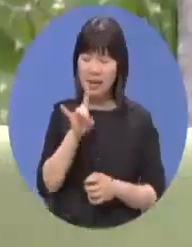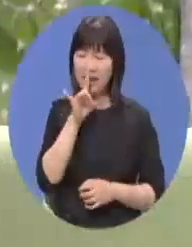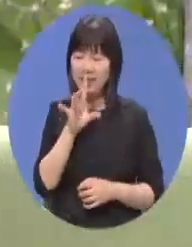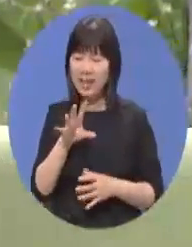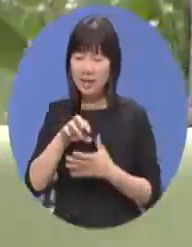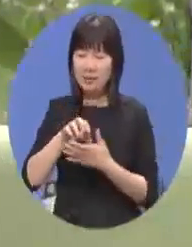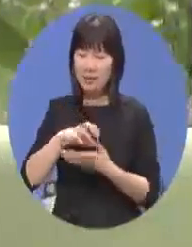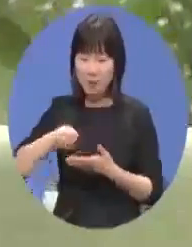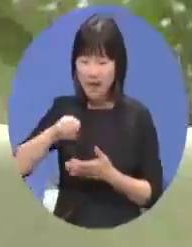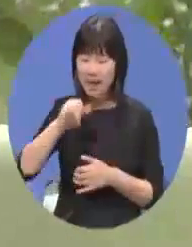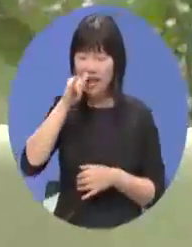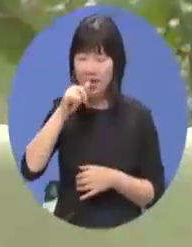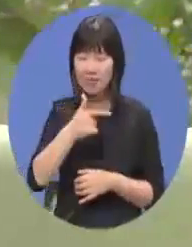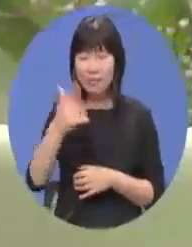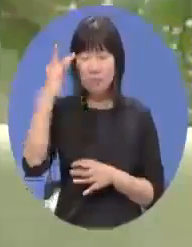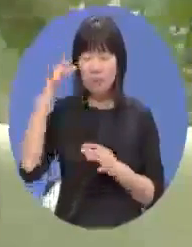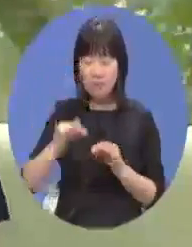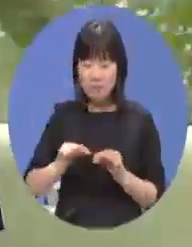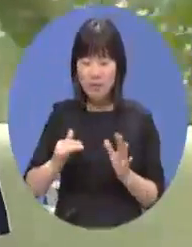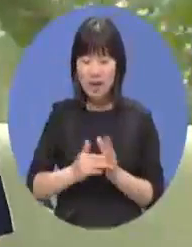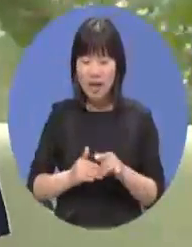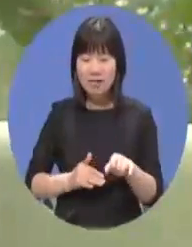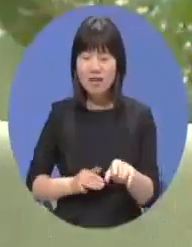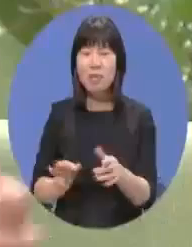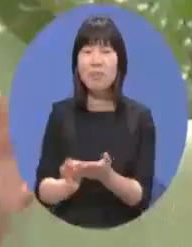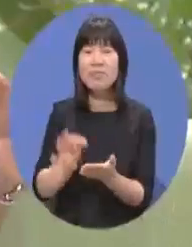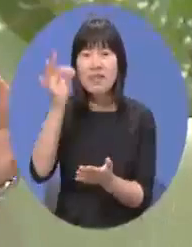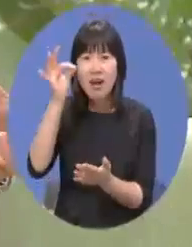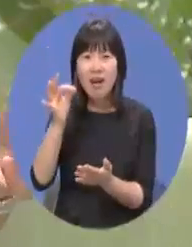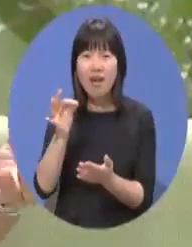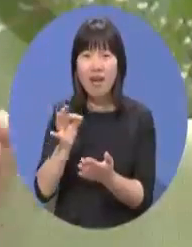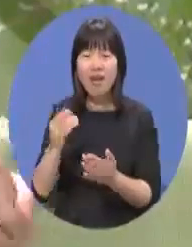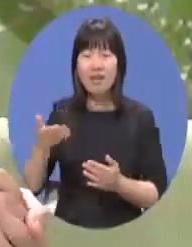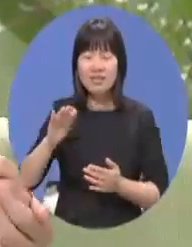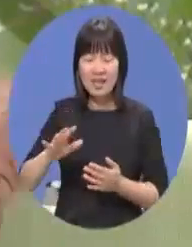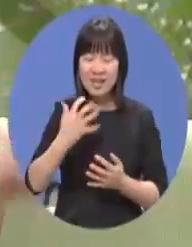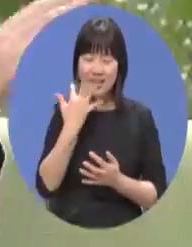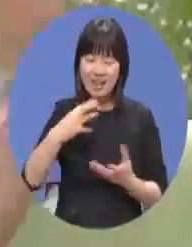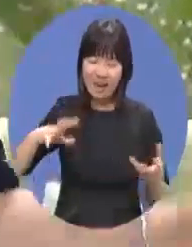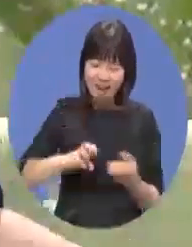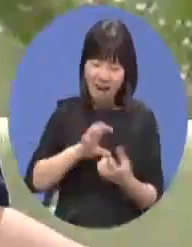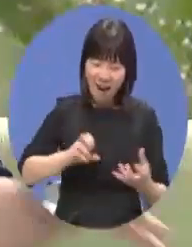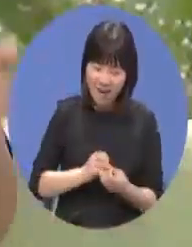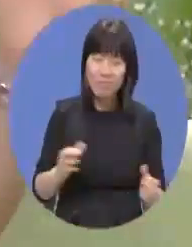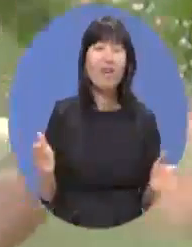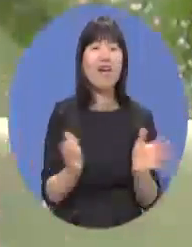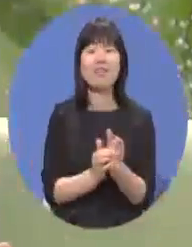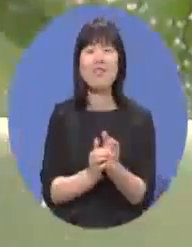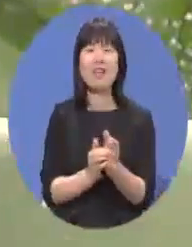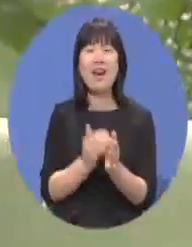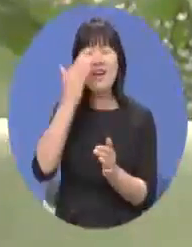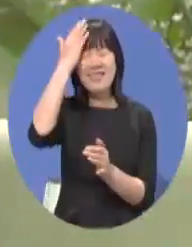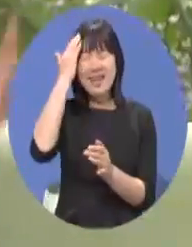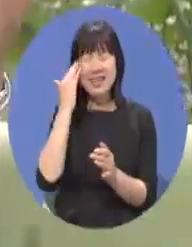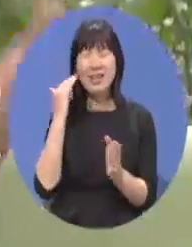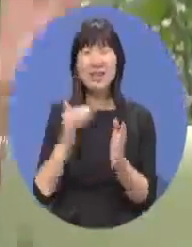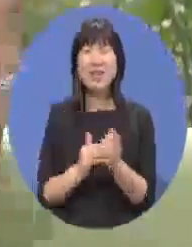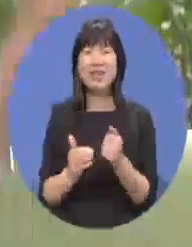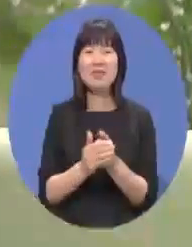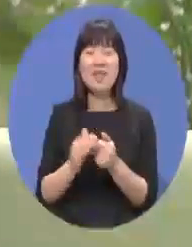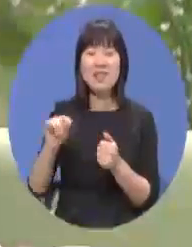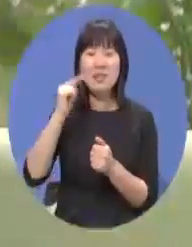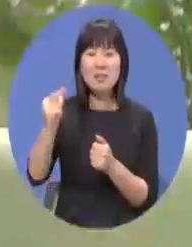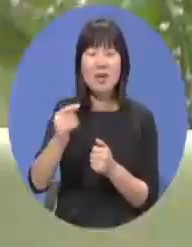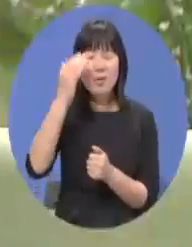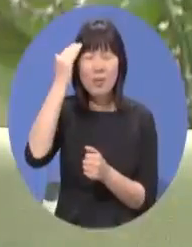이러면서 빼주셨잖아요. 너무 공감해요. 저 차흙 비싸거든요. 근데 그걸 갖다가 색깔 섞어놓으면 이걸로 그냥 끝이 다 새까맣게 되니까 다음에 검은